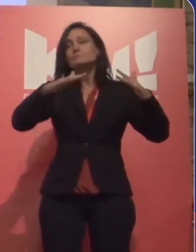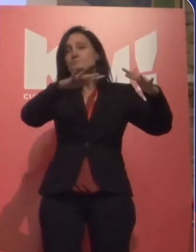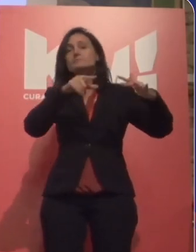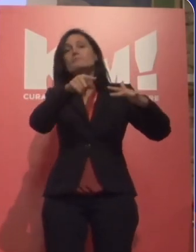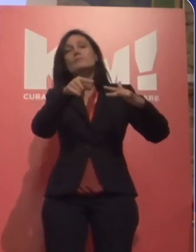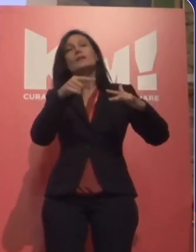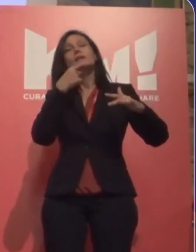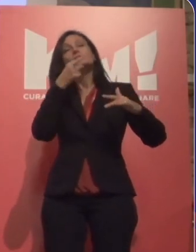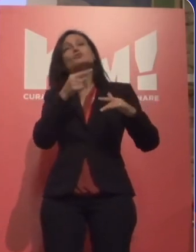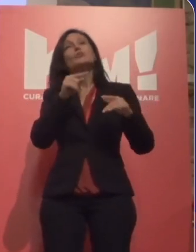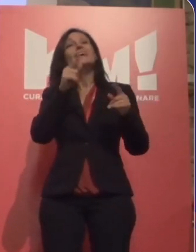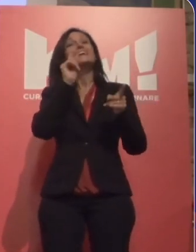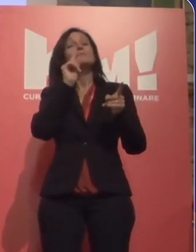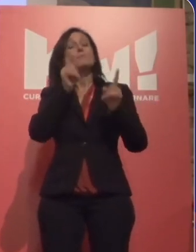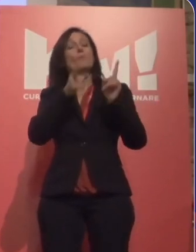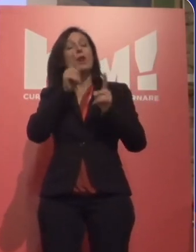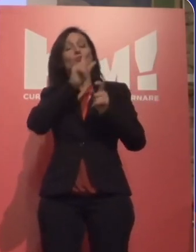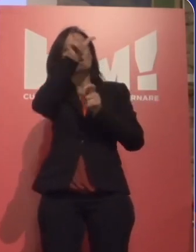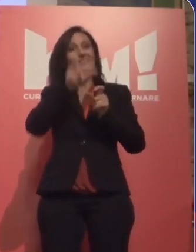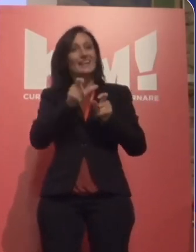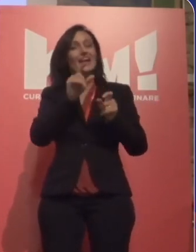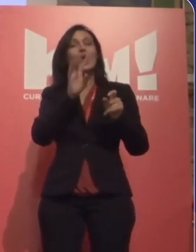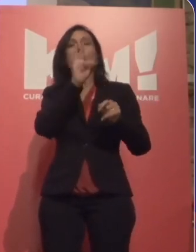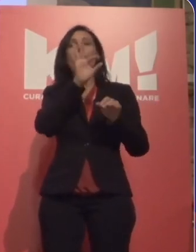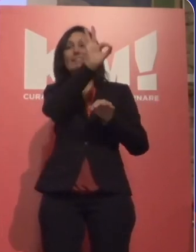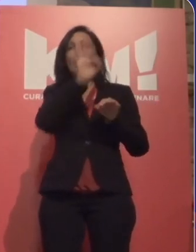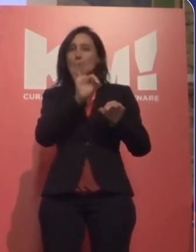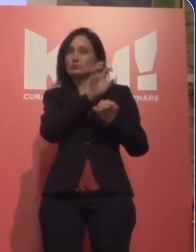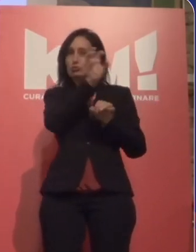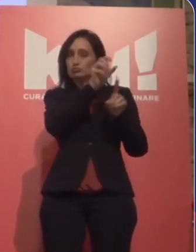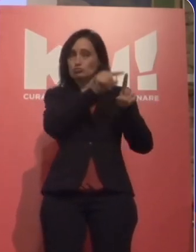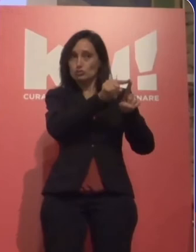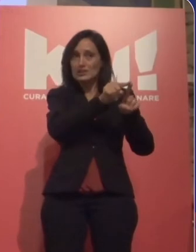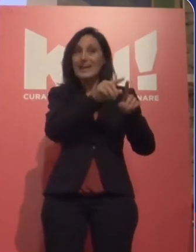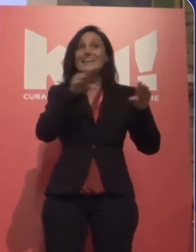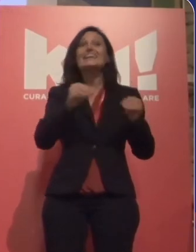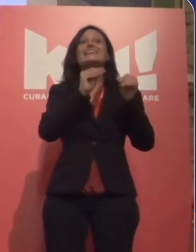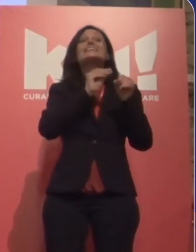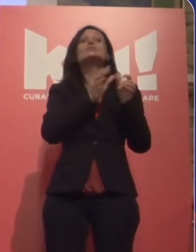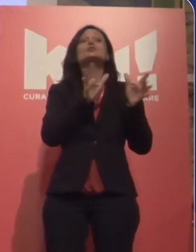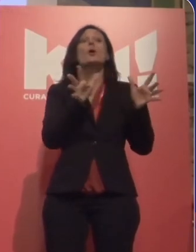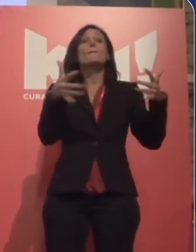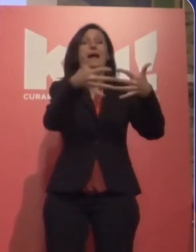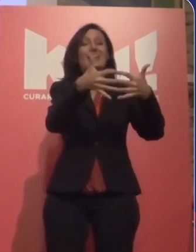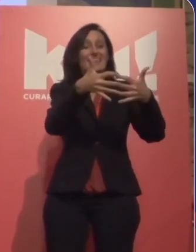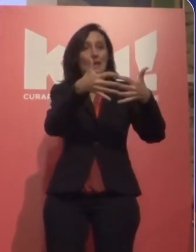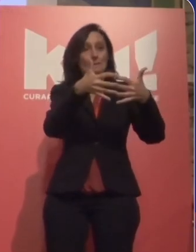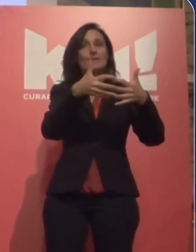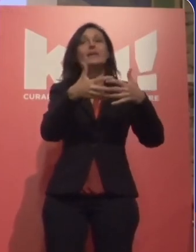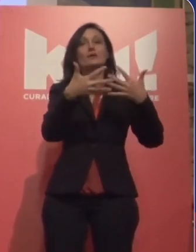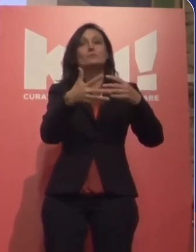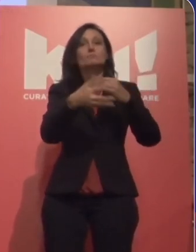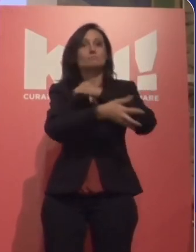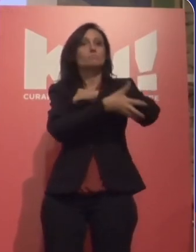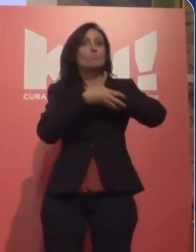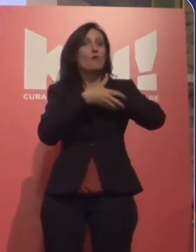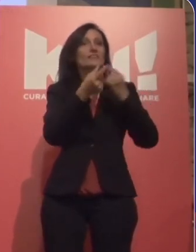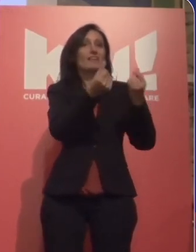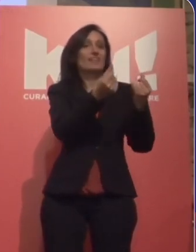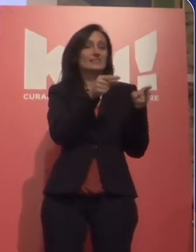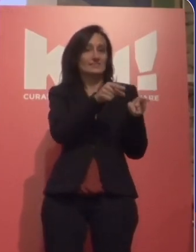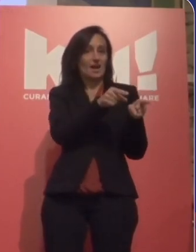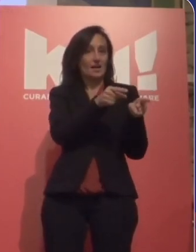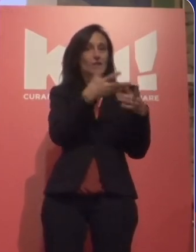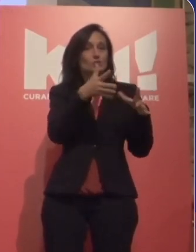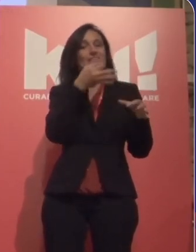italiana versava all'inizio della pandemia in condizioni di povertà finanziaria ovvero faceva parte di un nucleo